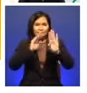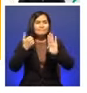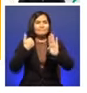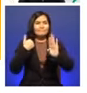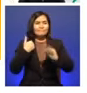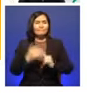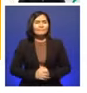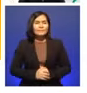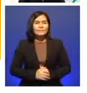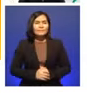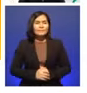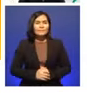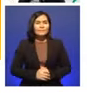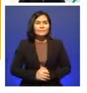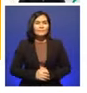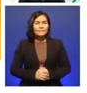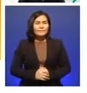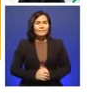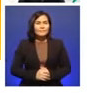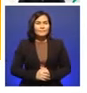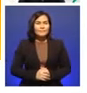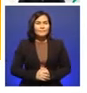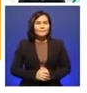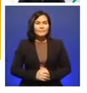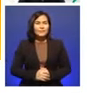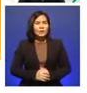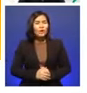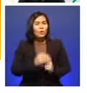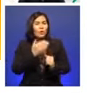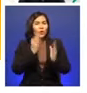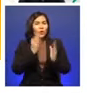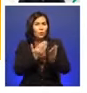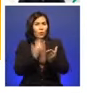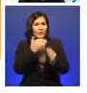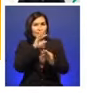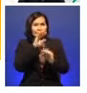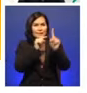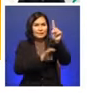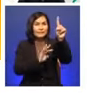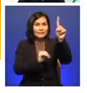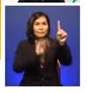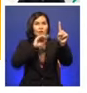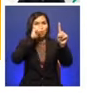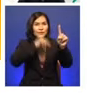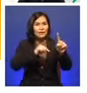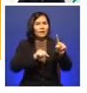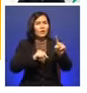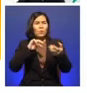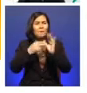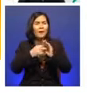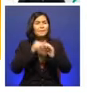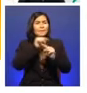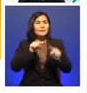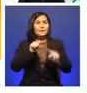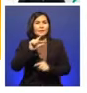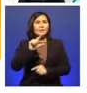าญประชาชนนะฮะให้ชัดเจนก็คือมูลค่าทรัพย์สินของเศรษฐี40อันดับแรกเนี่ยคิดเป็น 28% ของ GDP ซึ่งสู